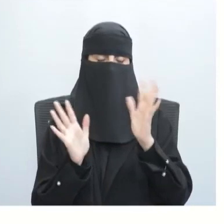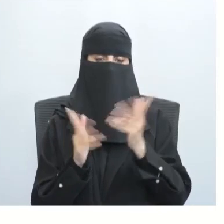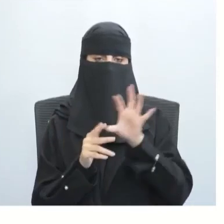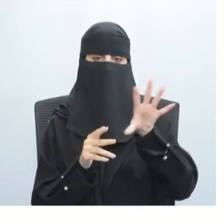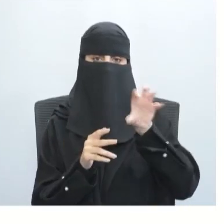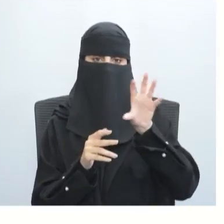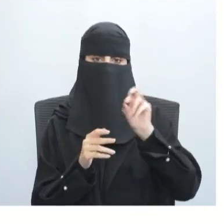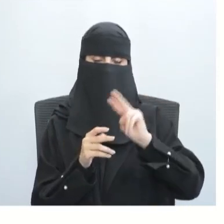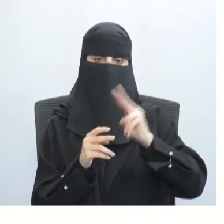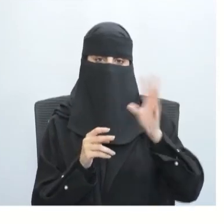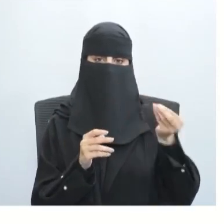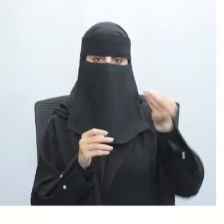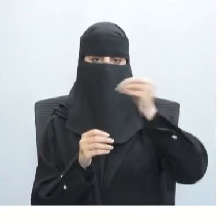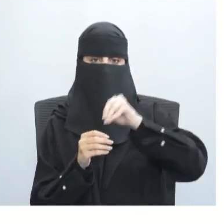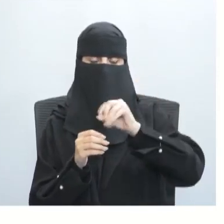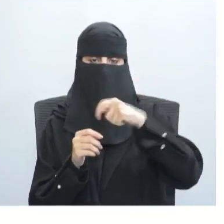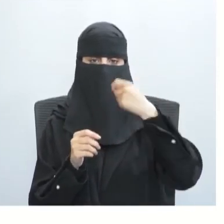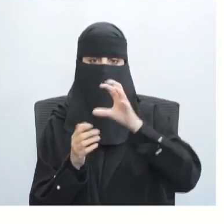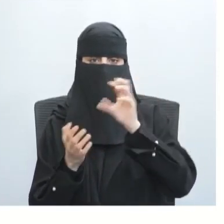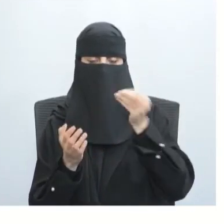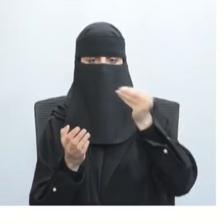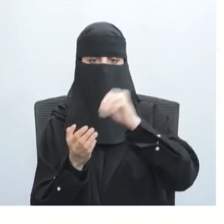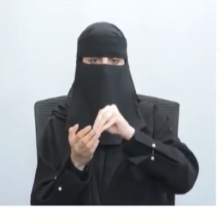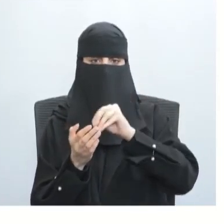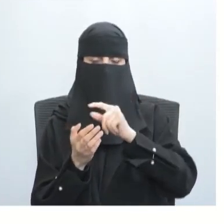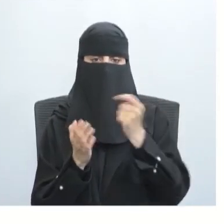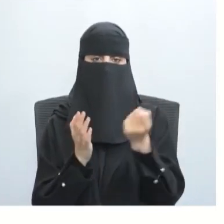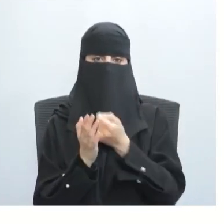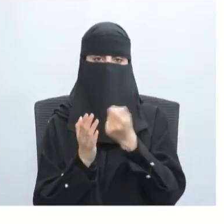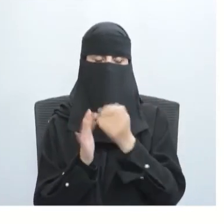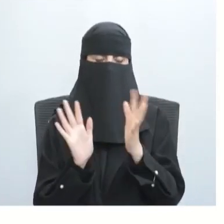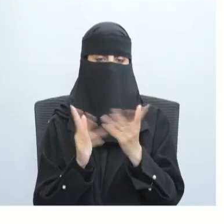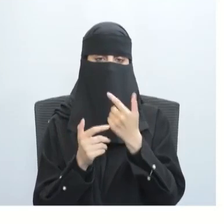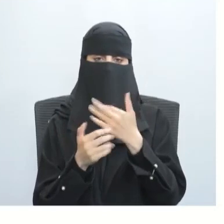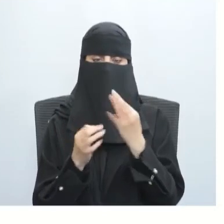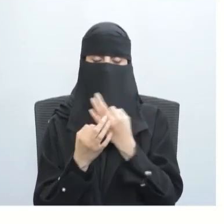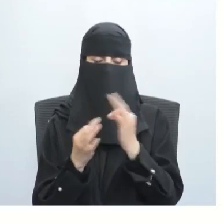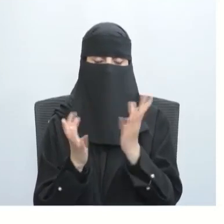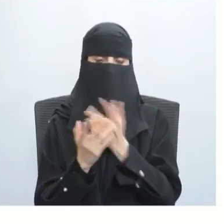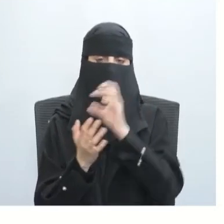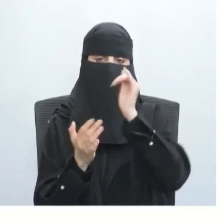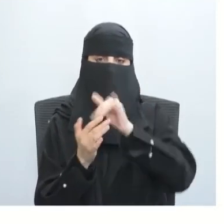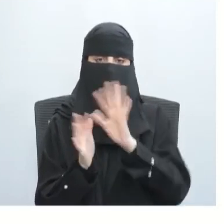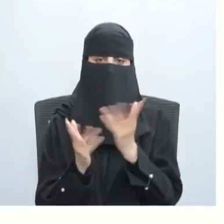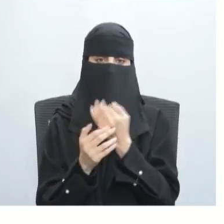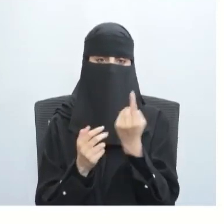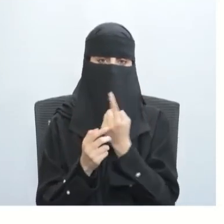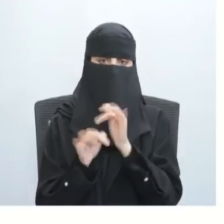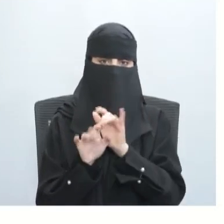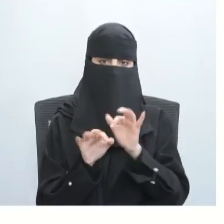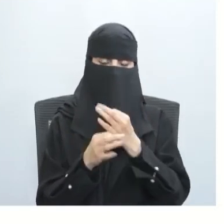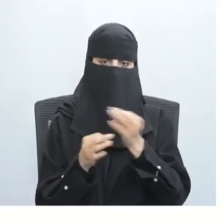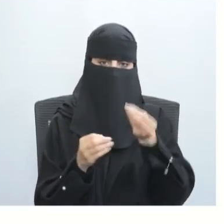المنسوخه والكتابه فوق اي ماده موجوده في هذا الموجود حاليا في هذا الموقع ايضا